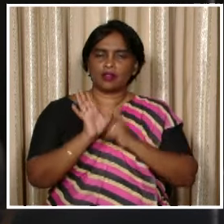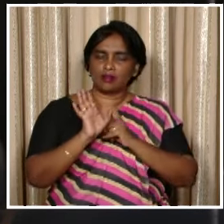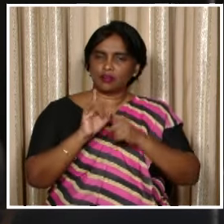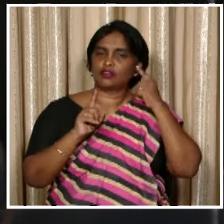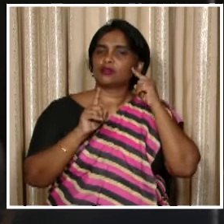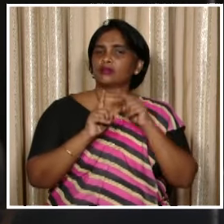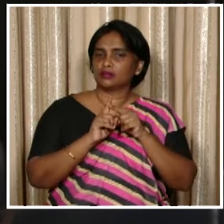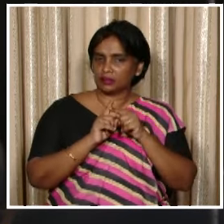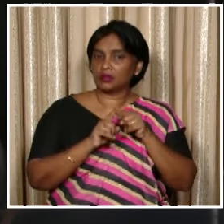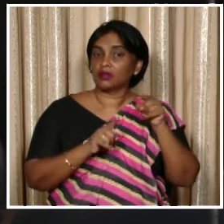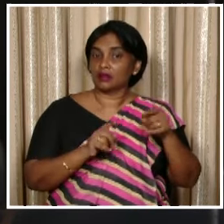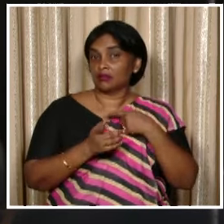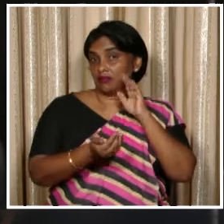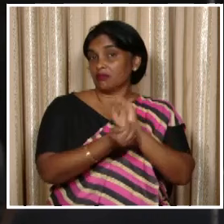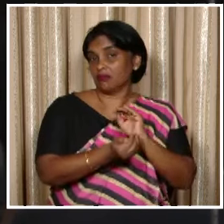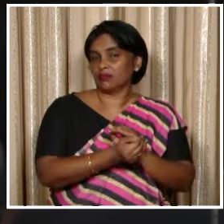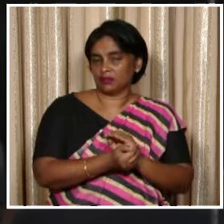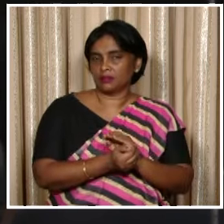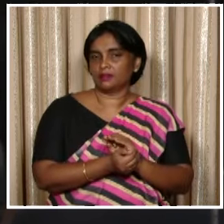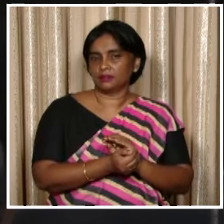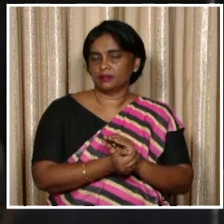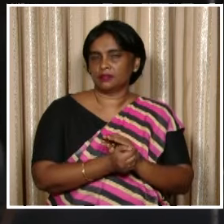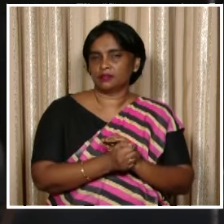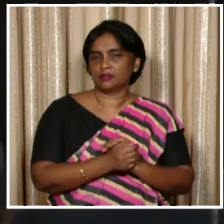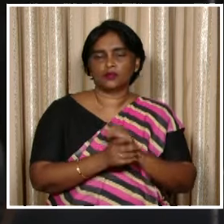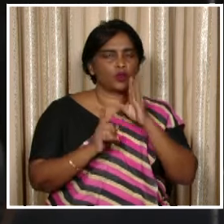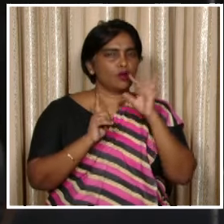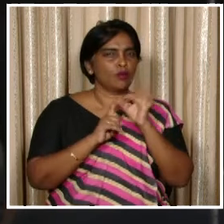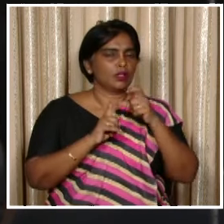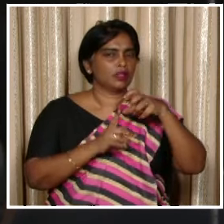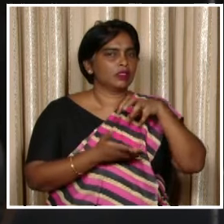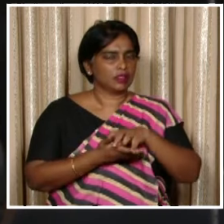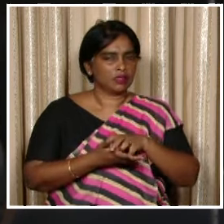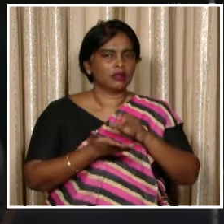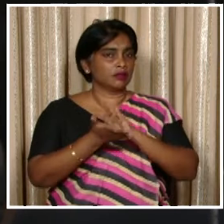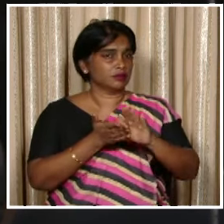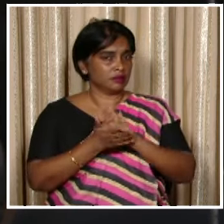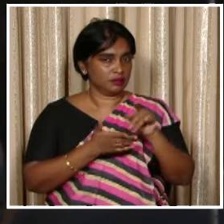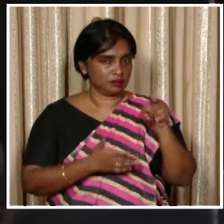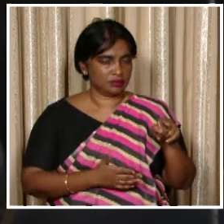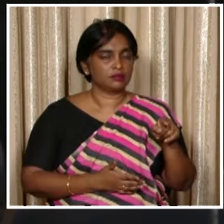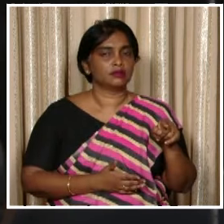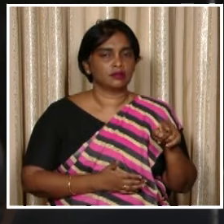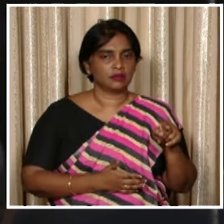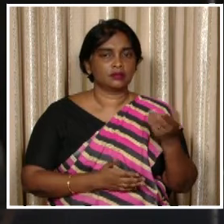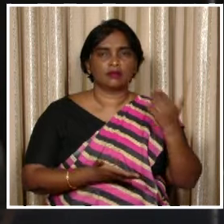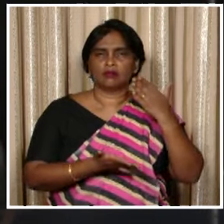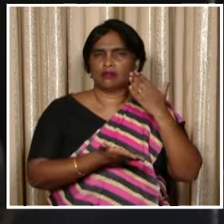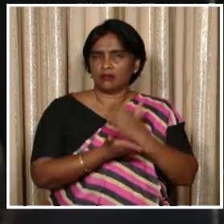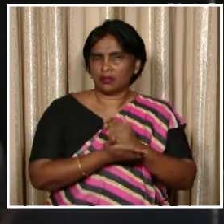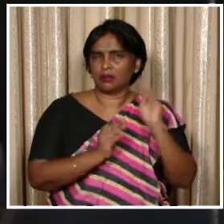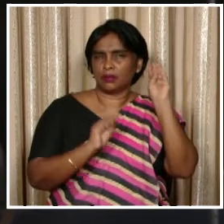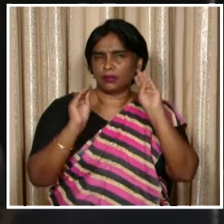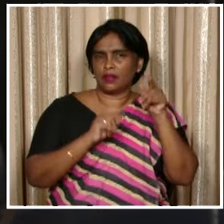කරනවා. මොකද ඒක අපි රැක ගන්න ඕනේ. පුත්තලම දිස්ත්‍රික්කයේ මේ සේවාව නවතින්න